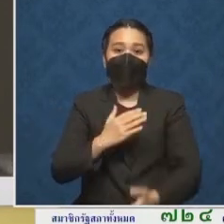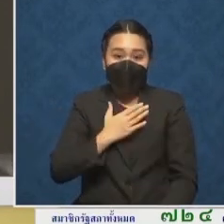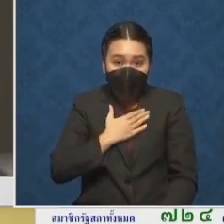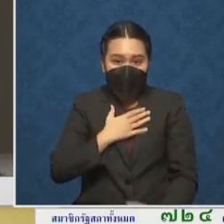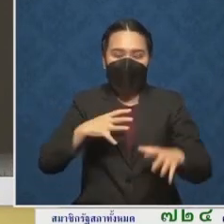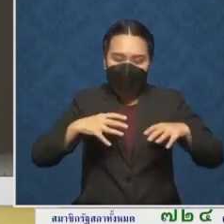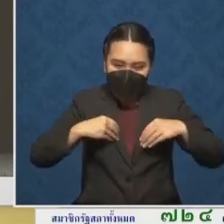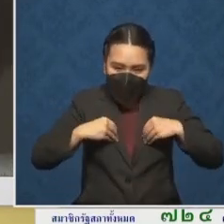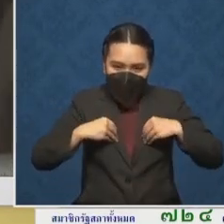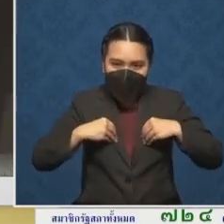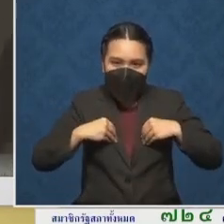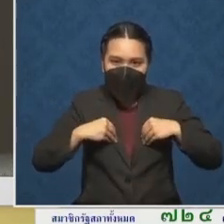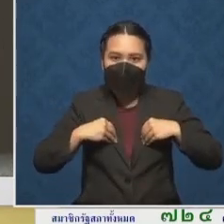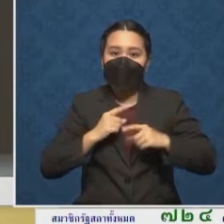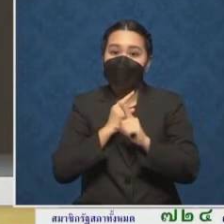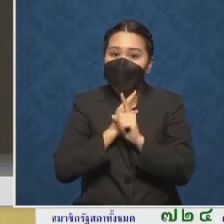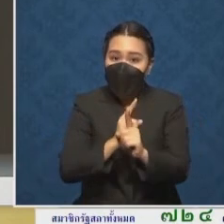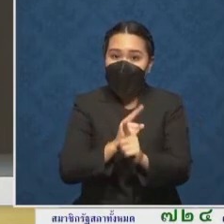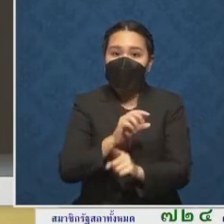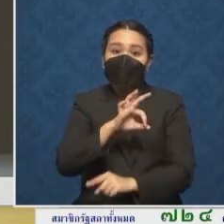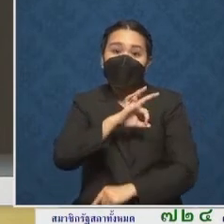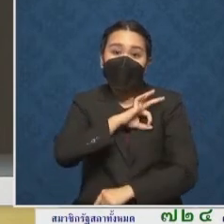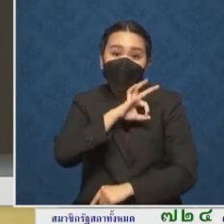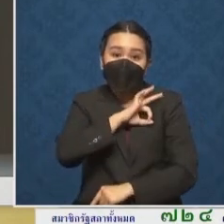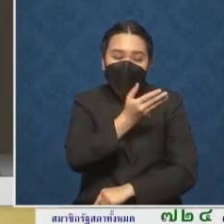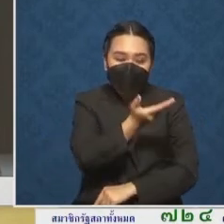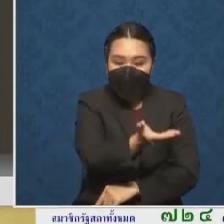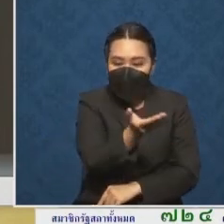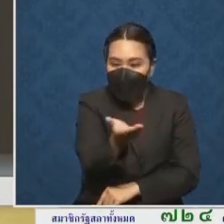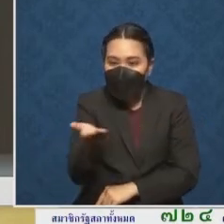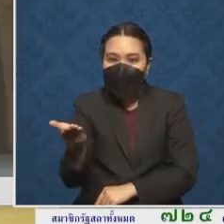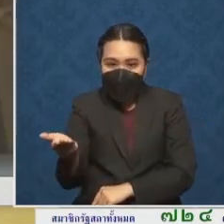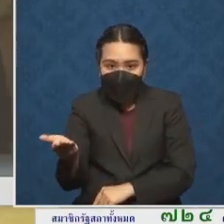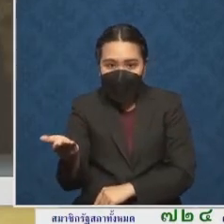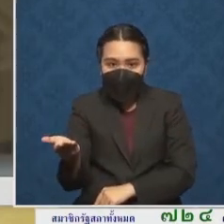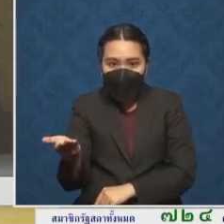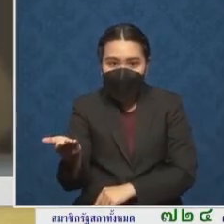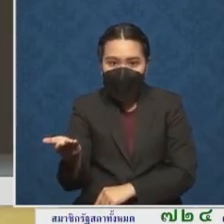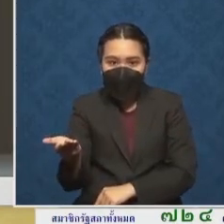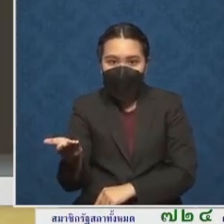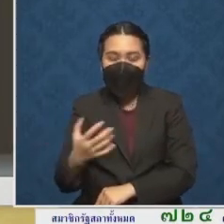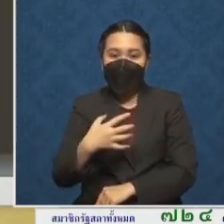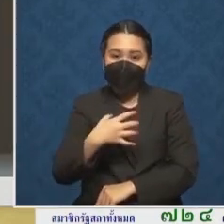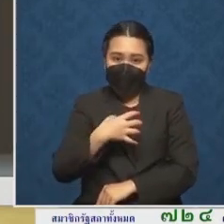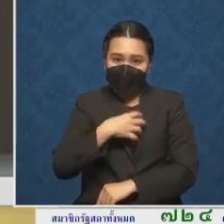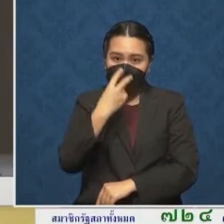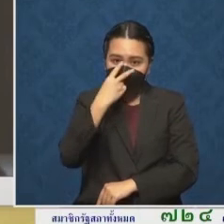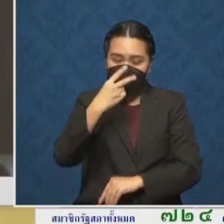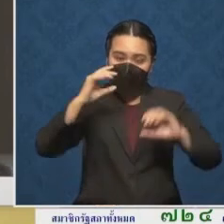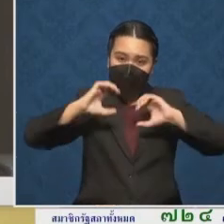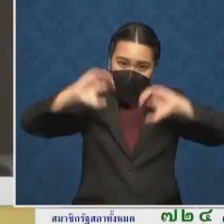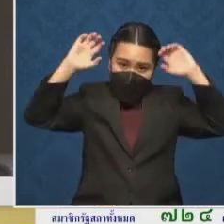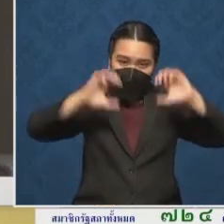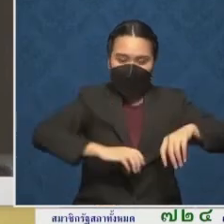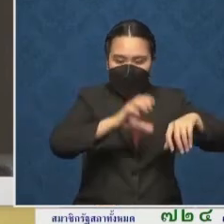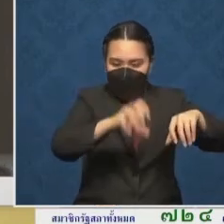จะเห็นด้วยกับเพื่อนสมาชิกหลายท่านที่อยากจะเห็นหน่วยงานราช